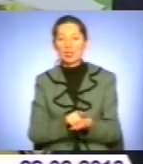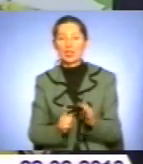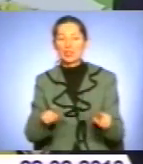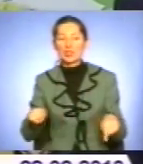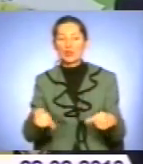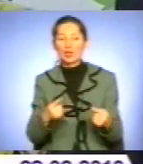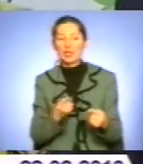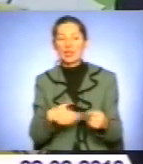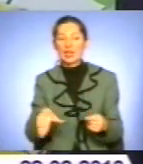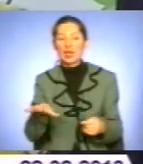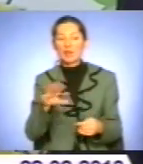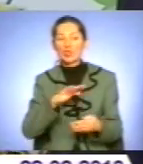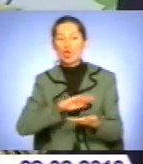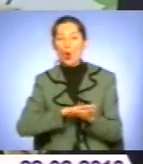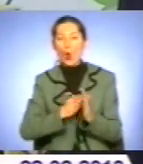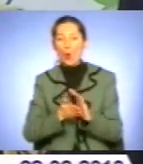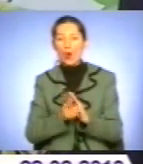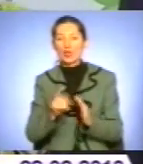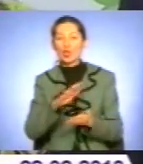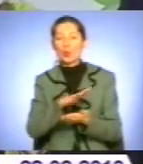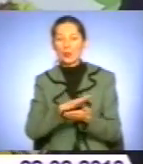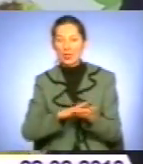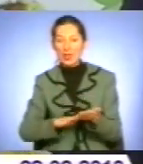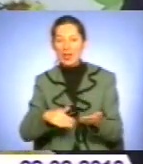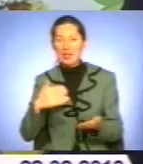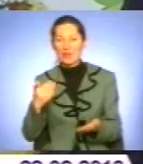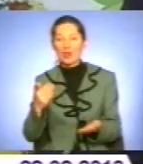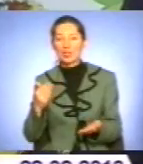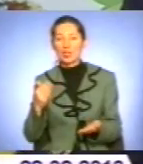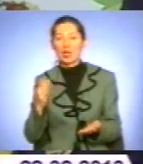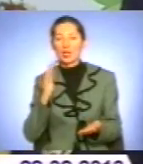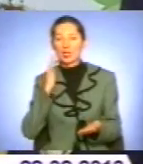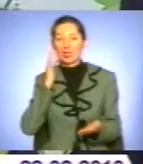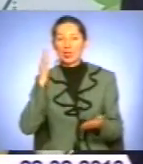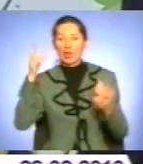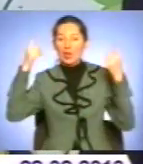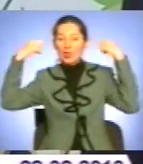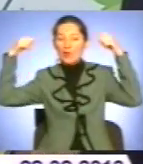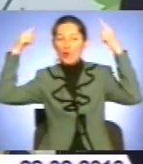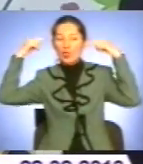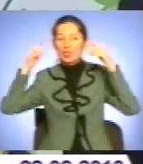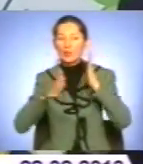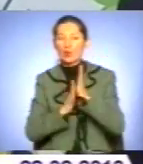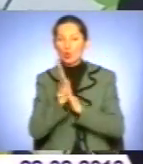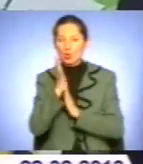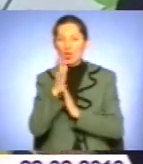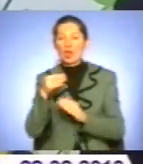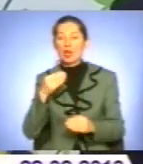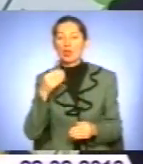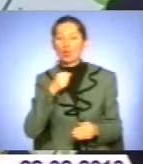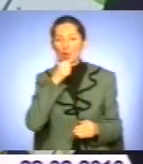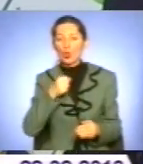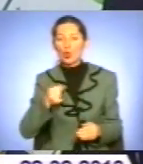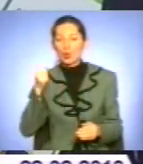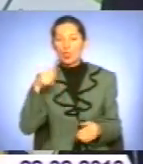створити всі умови, щоб і далі ваша творчість підростала, щоб вона дорослішала разом з